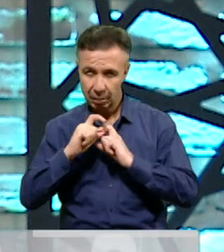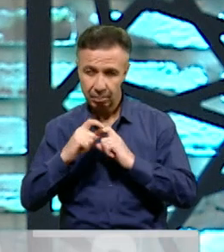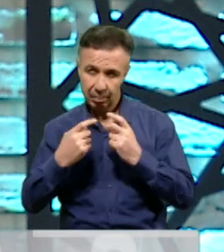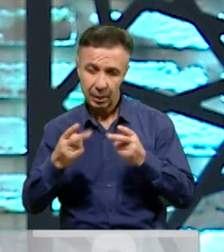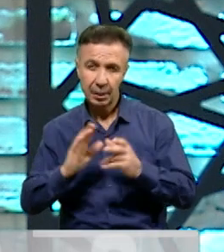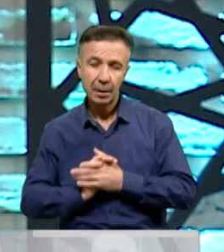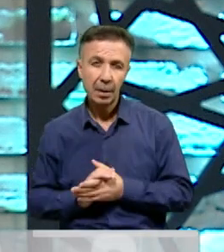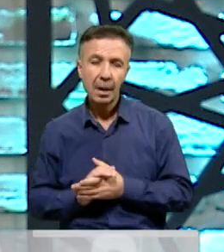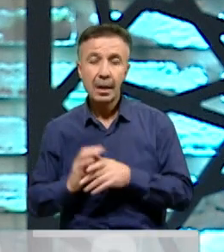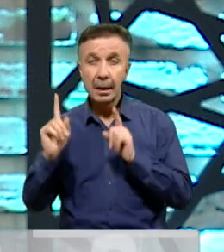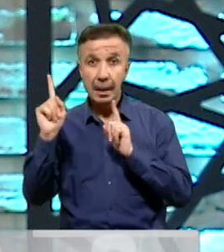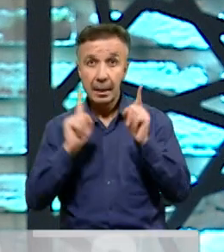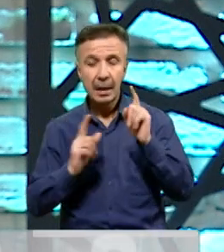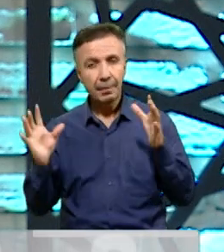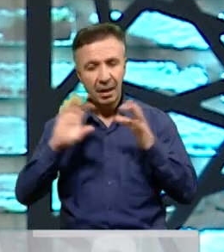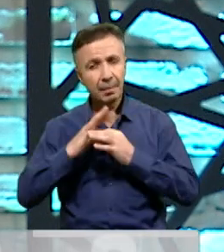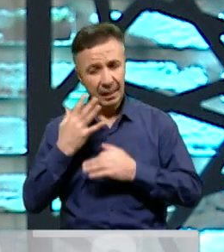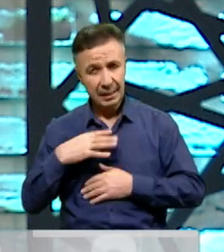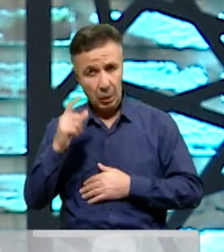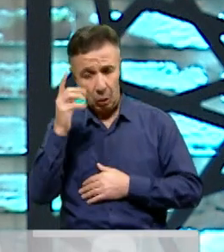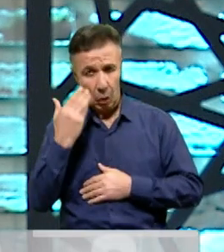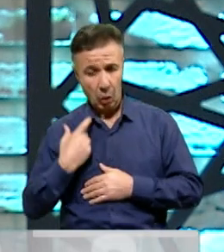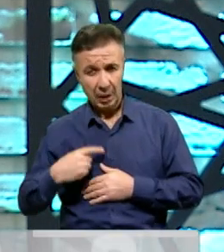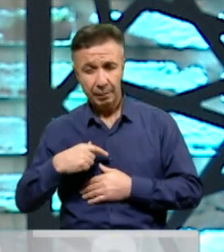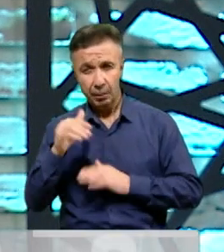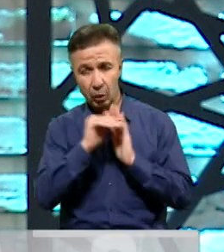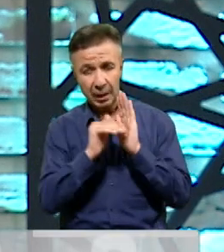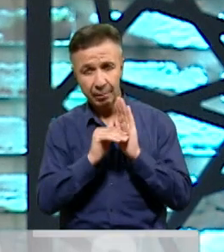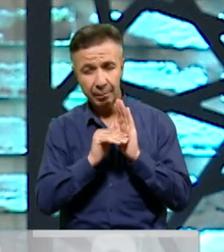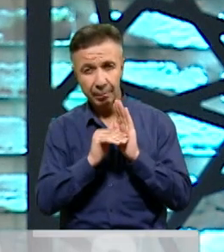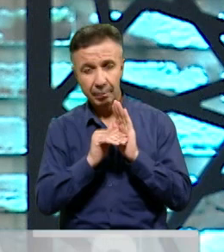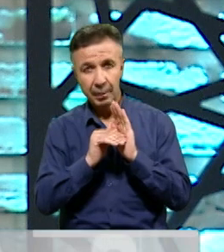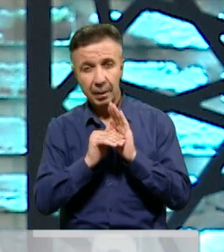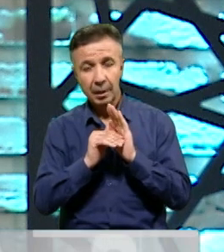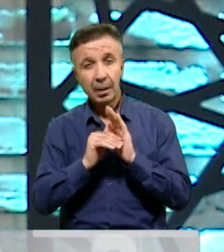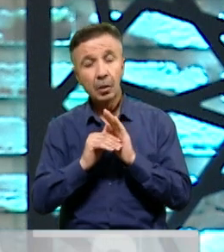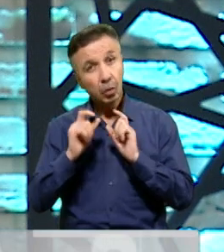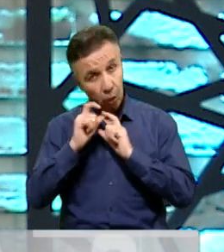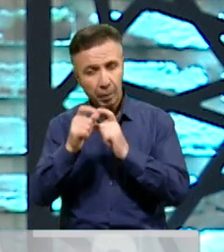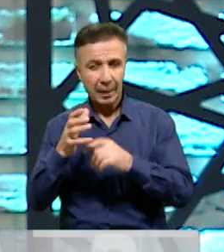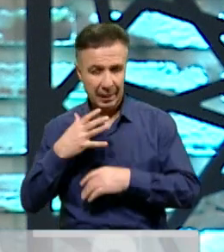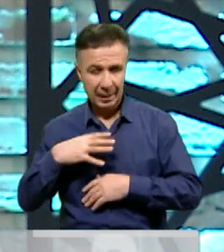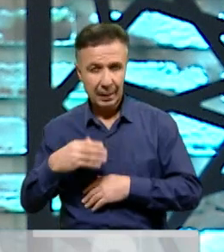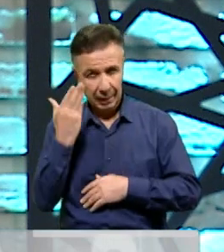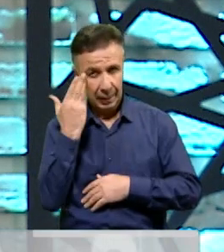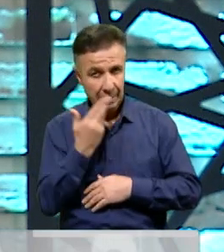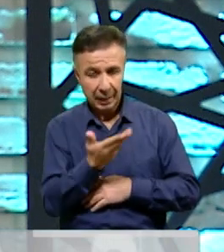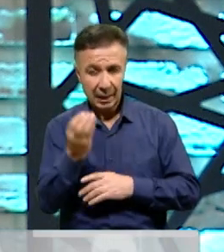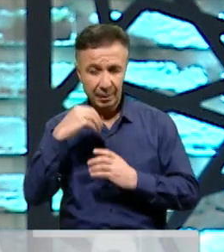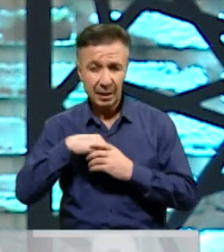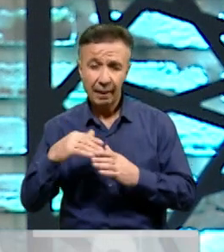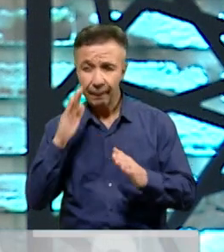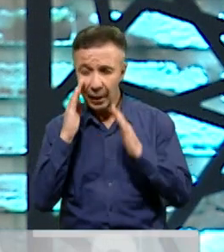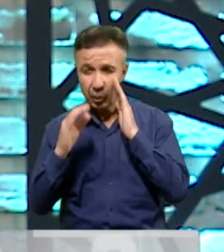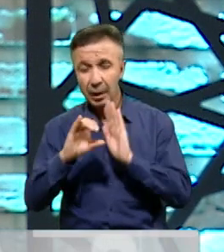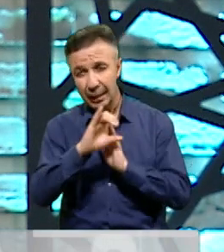üzerinden bağlantı kurmak isteyen, özellikle biz programdayken an beyan sorularını ulaştırmak isteyen izleyicilerimiz Facebook